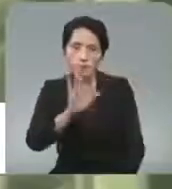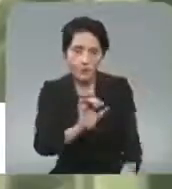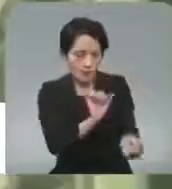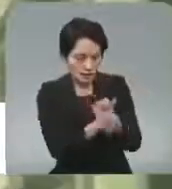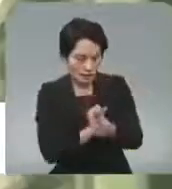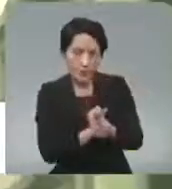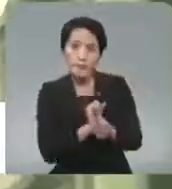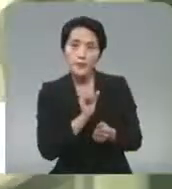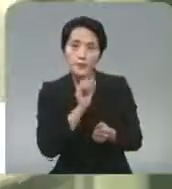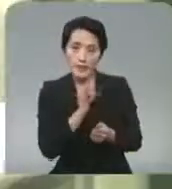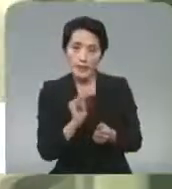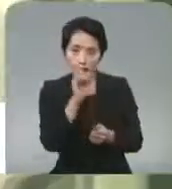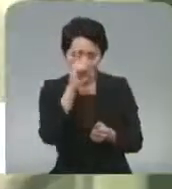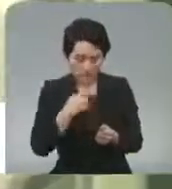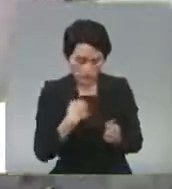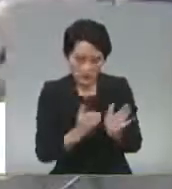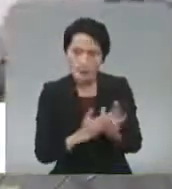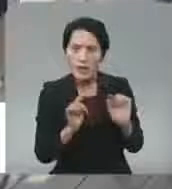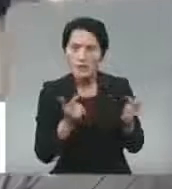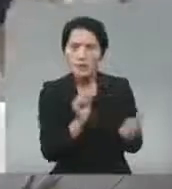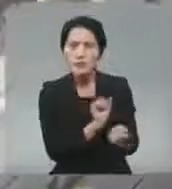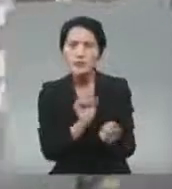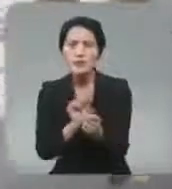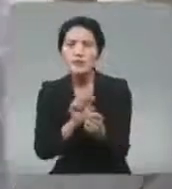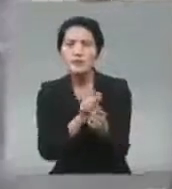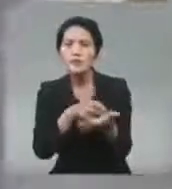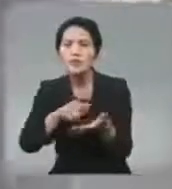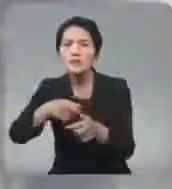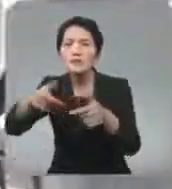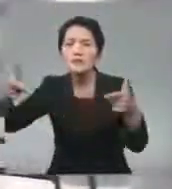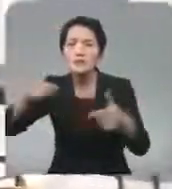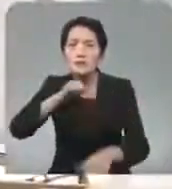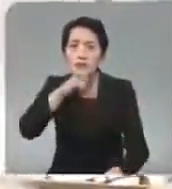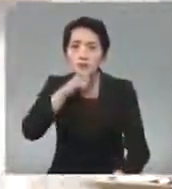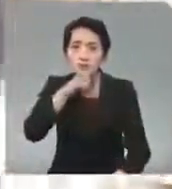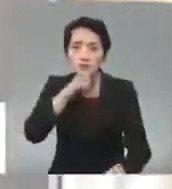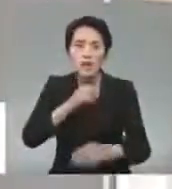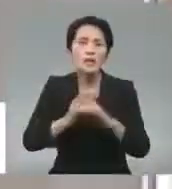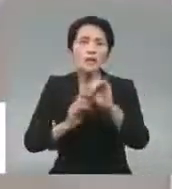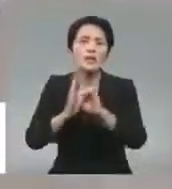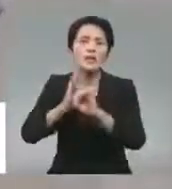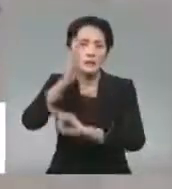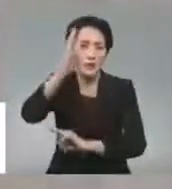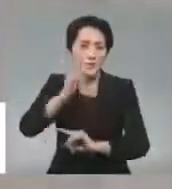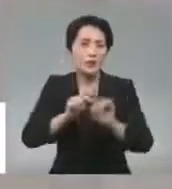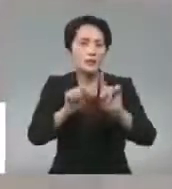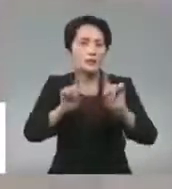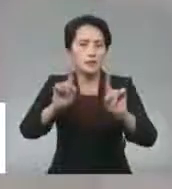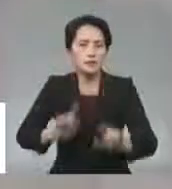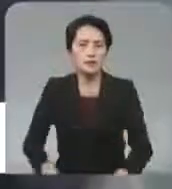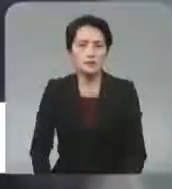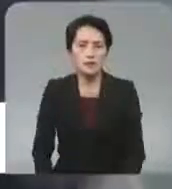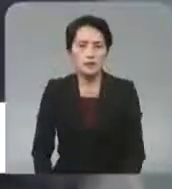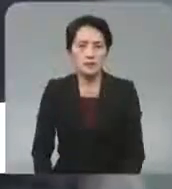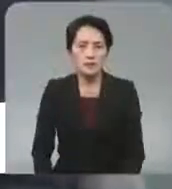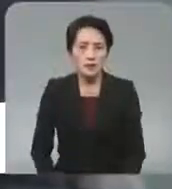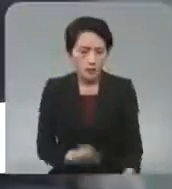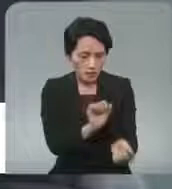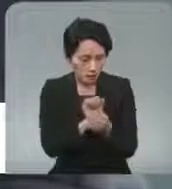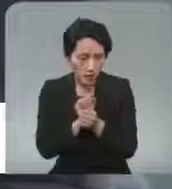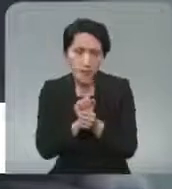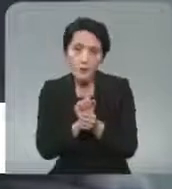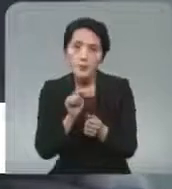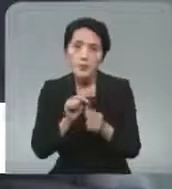stand 0 montag auf 1.760 gesunken die reproduktions zahl stieg jedoch auf